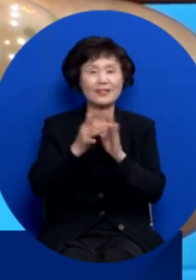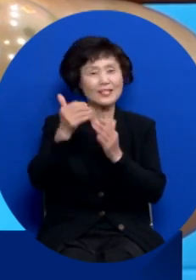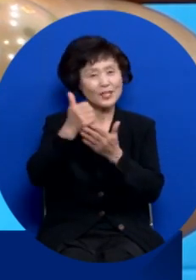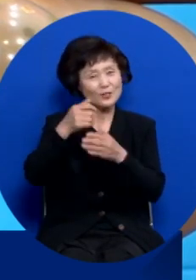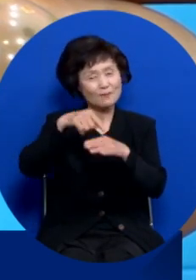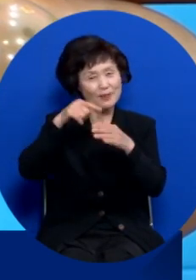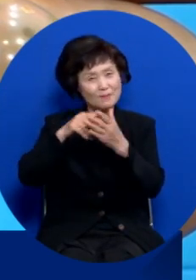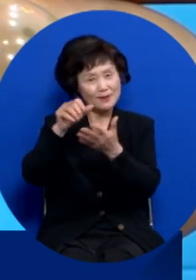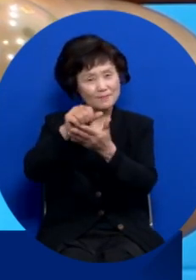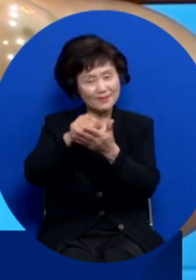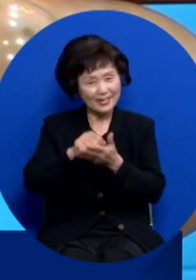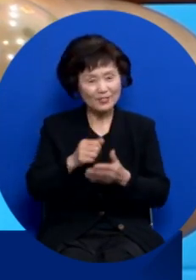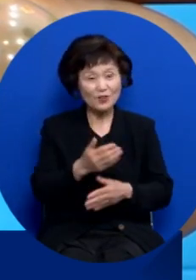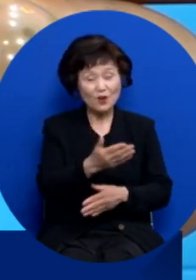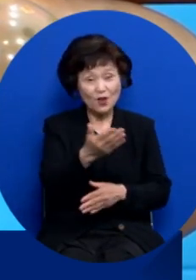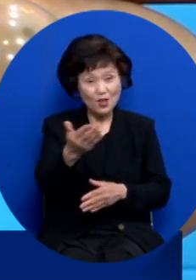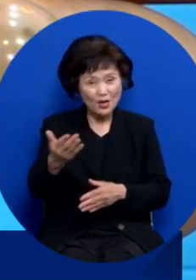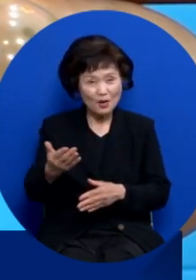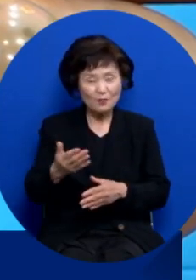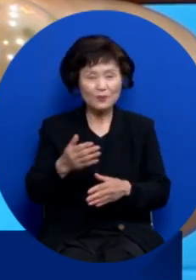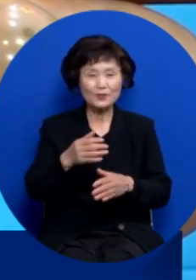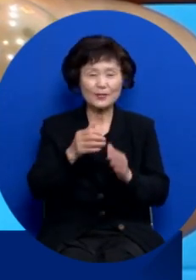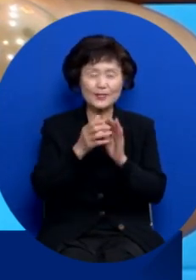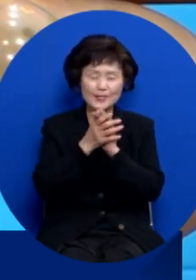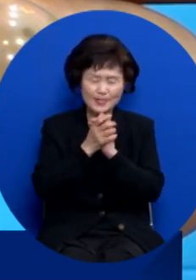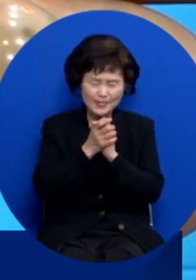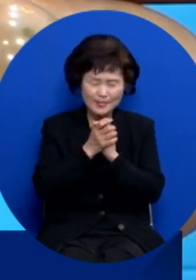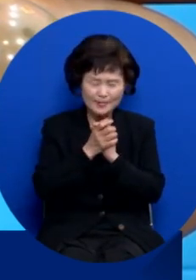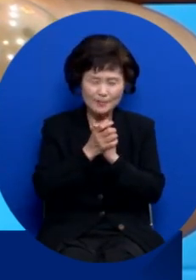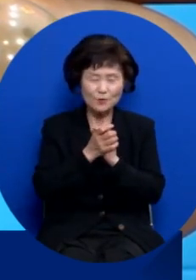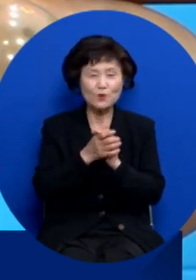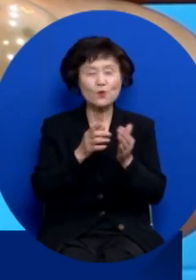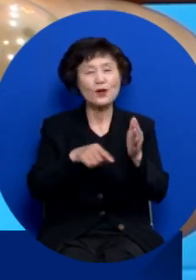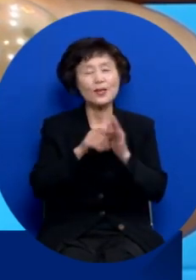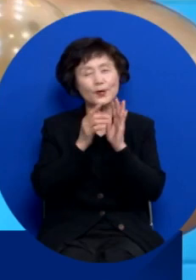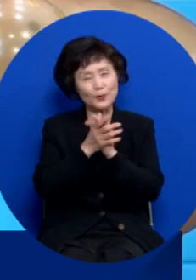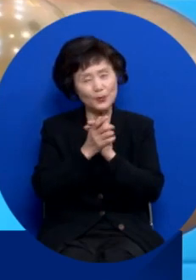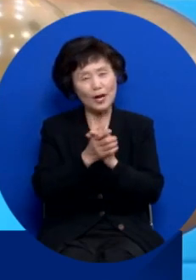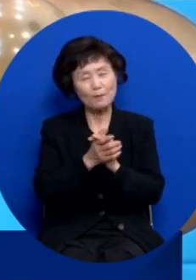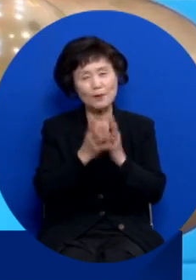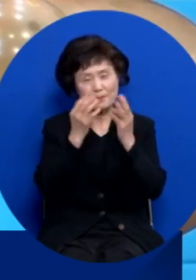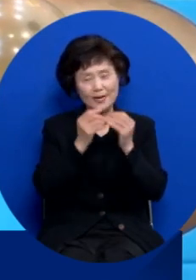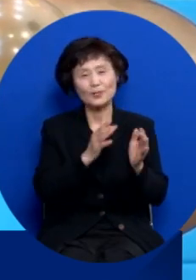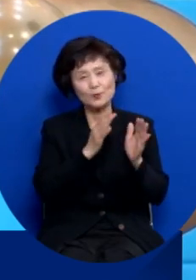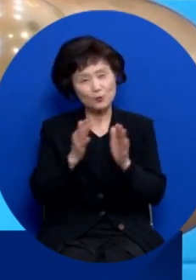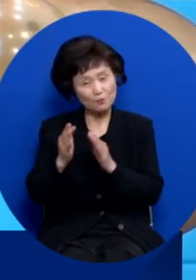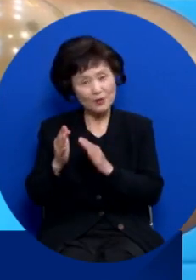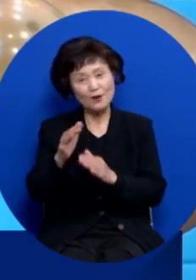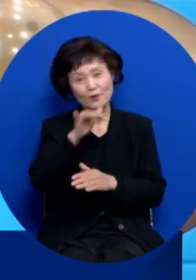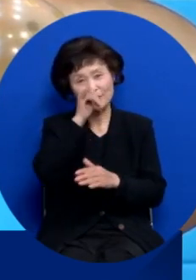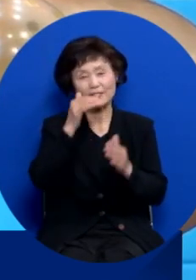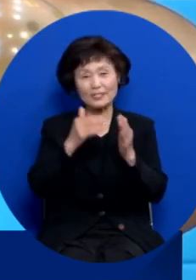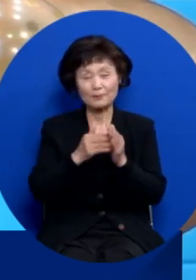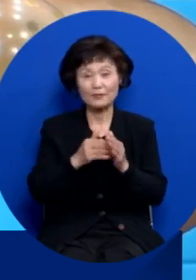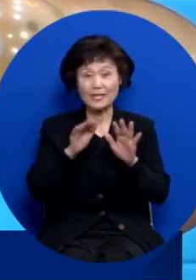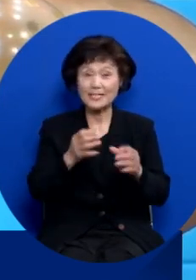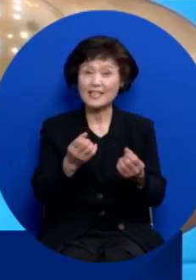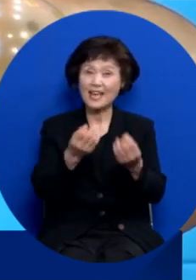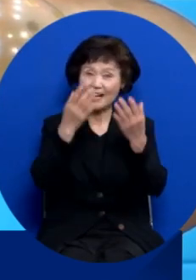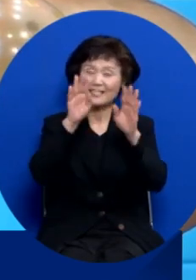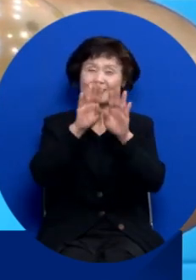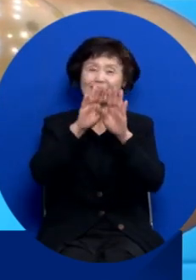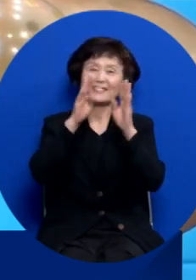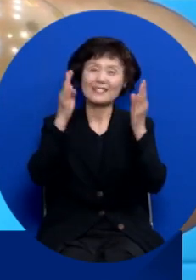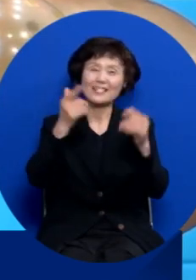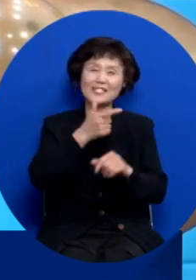품고 오래도록 기도하며 준비 많이 했습니다. 이 해피 콘서트를 오늘 열 수 있어서